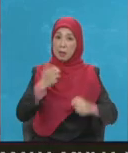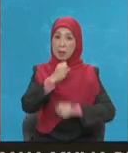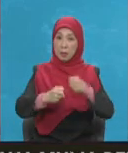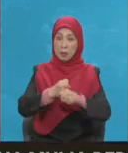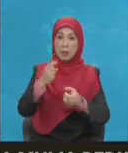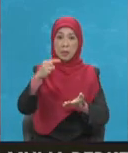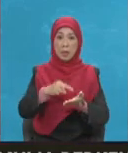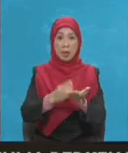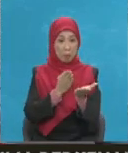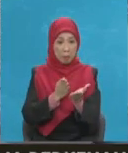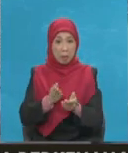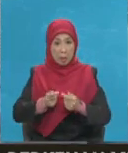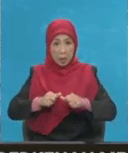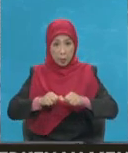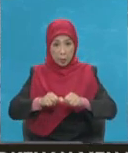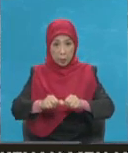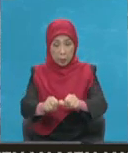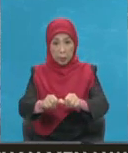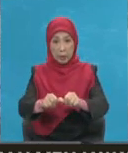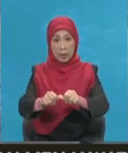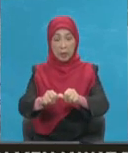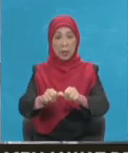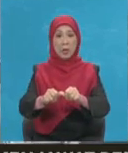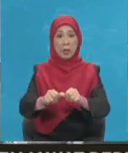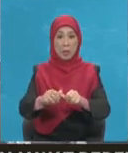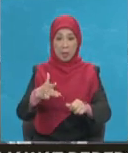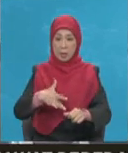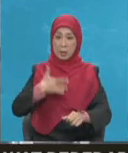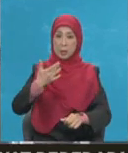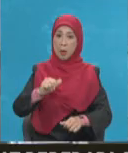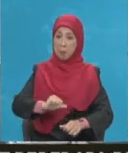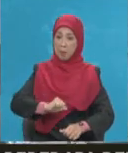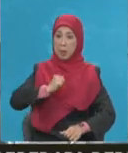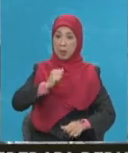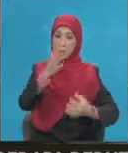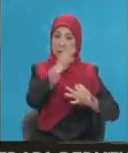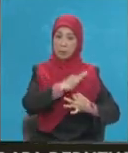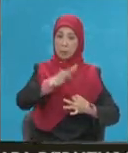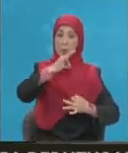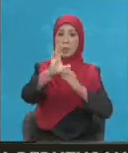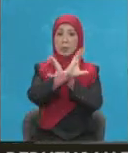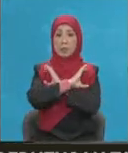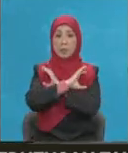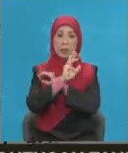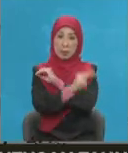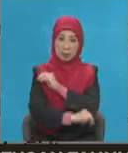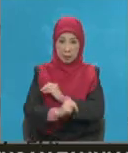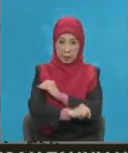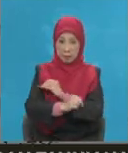ini. Melaluinya dapat memanifestasikan rasa bangga dan semangat patriotik cintakan